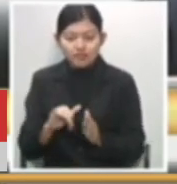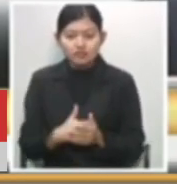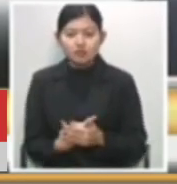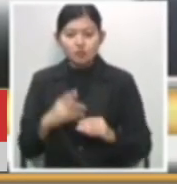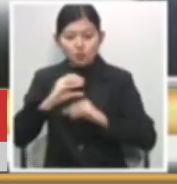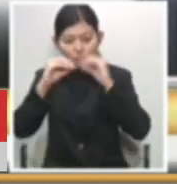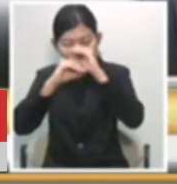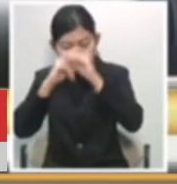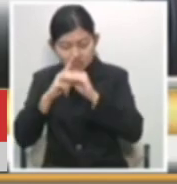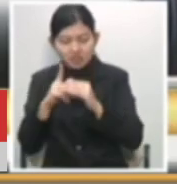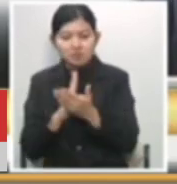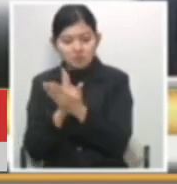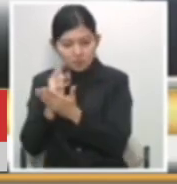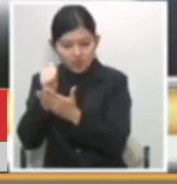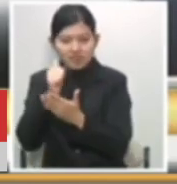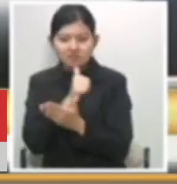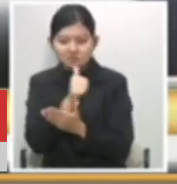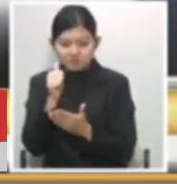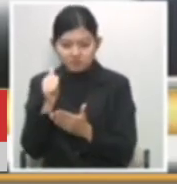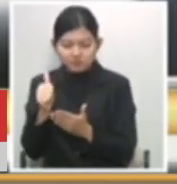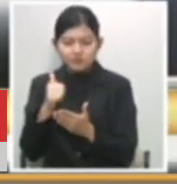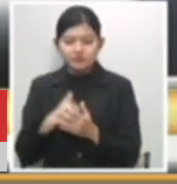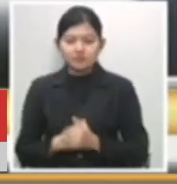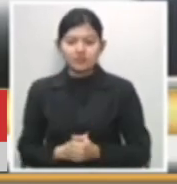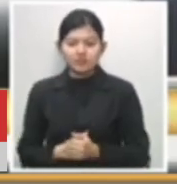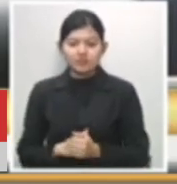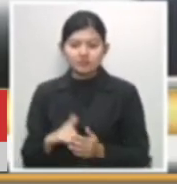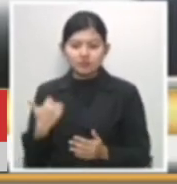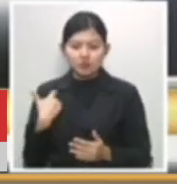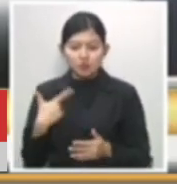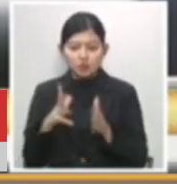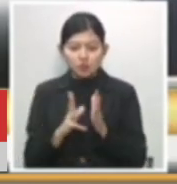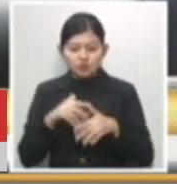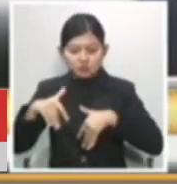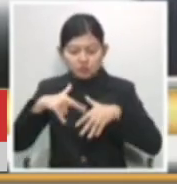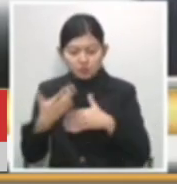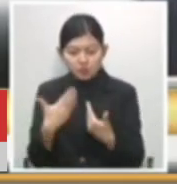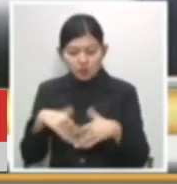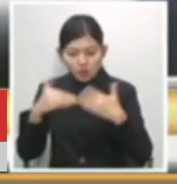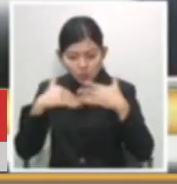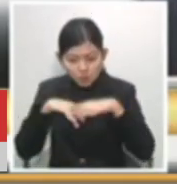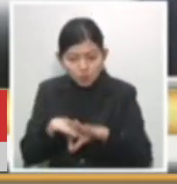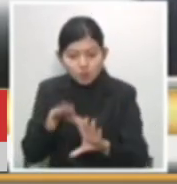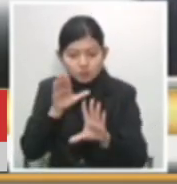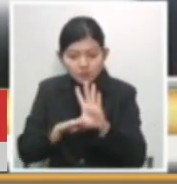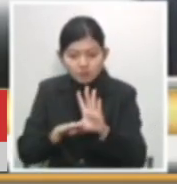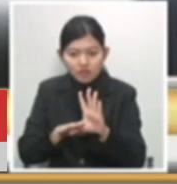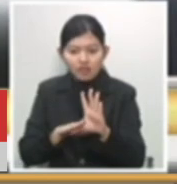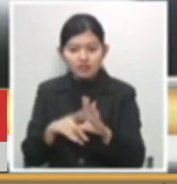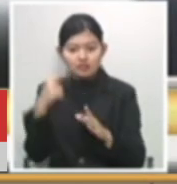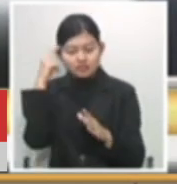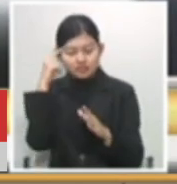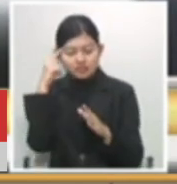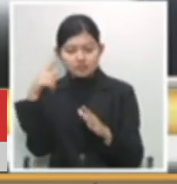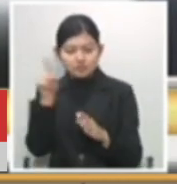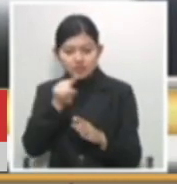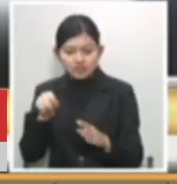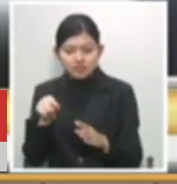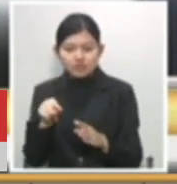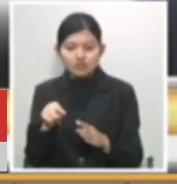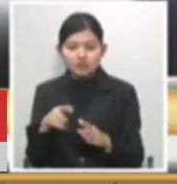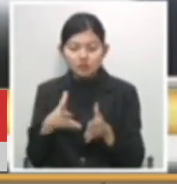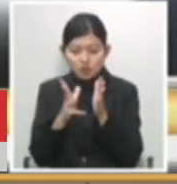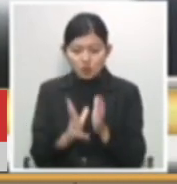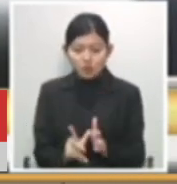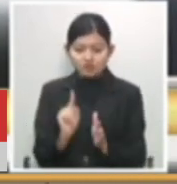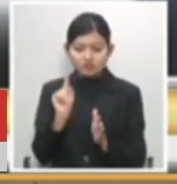ความสำเร็จมากมีผู้ที่เข้าร่วมโครงการนะคะคิดเป็นเปอร์เซ็นต์ที่รายได้ของประเทศสิงคโปร์ได้รับต่อนักท่องเที่ยว1คน